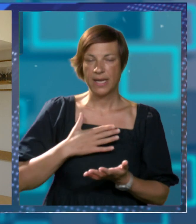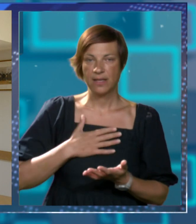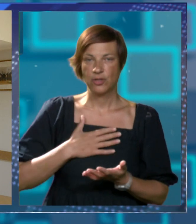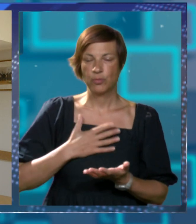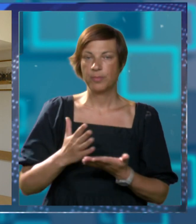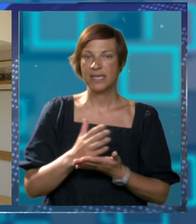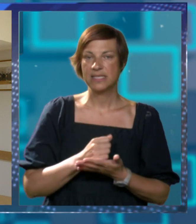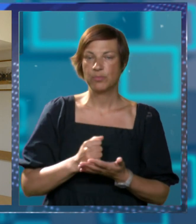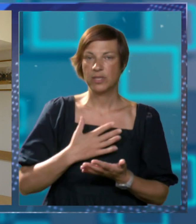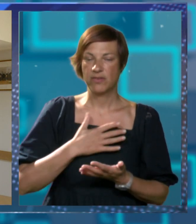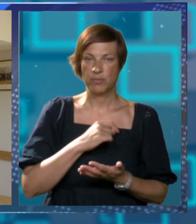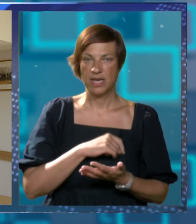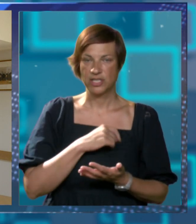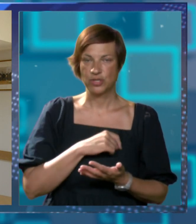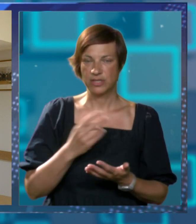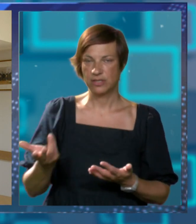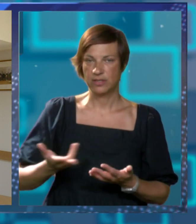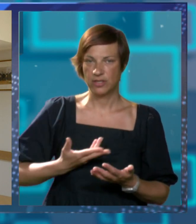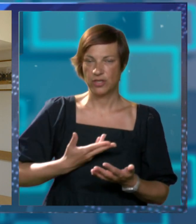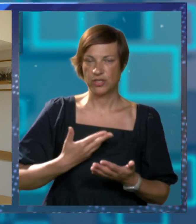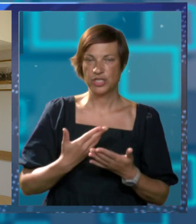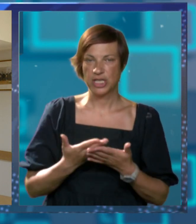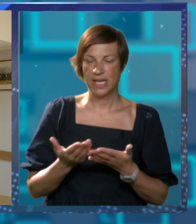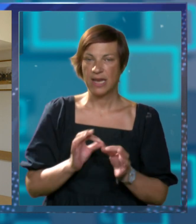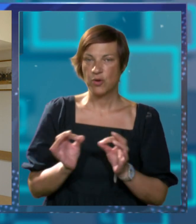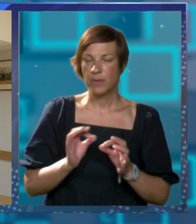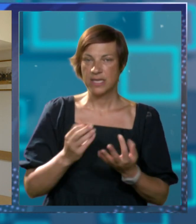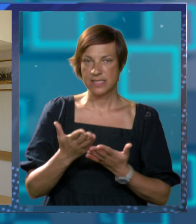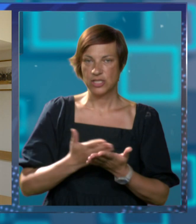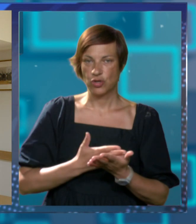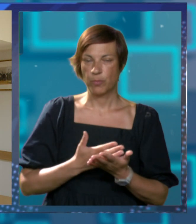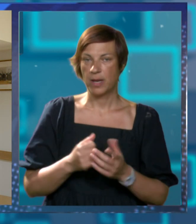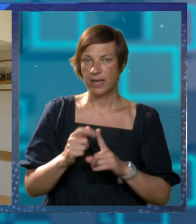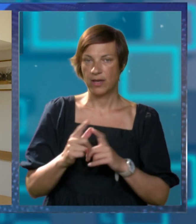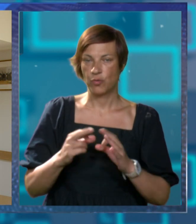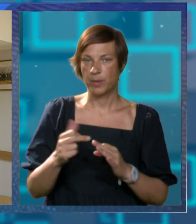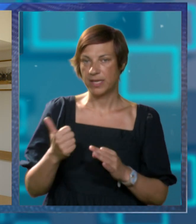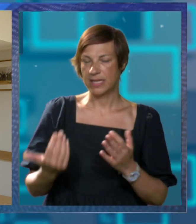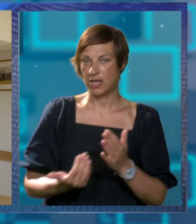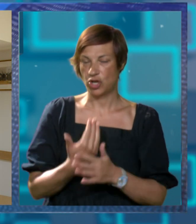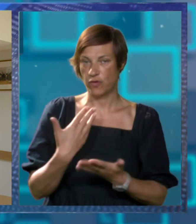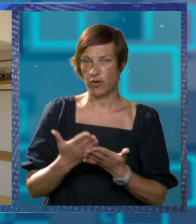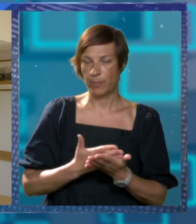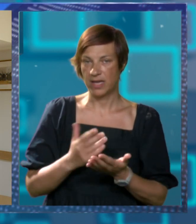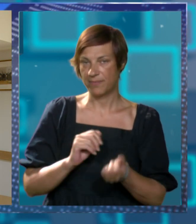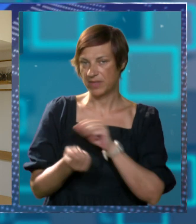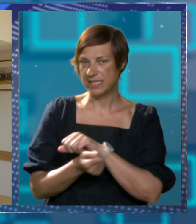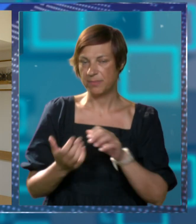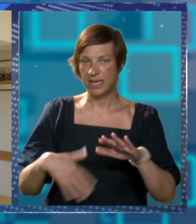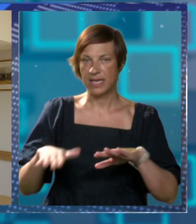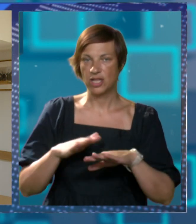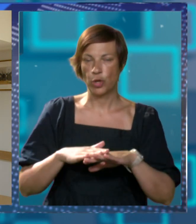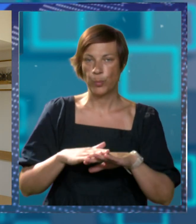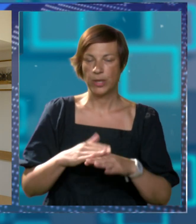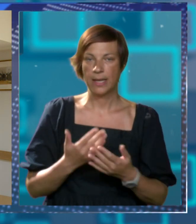Mi ispunjavamo našu obavezu, a to je donošenje urbanističkog plana uređenja za Kupar 1, dakle novog plana, izmjena i dopuna, bolje rečeno.